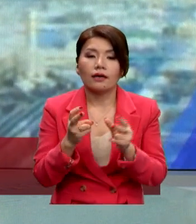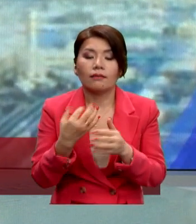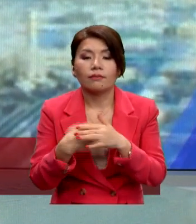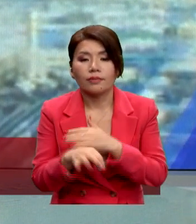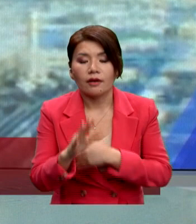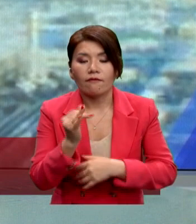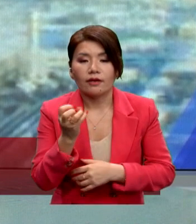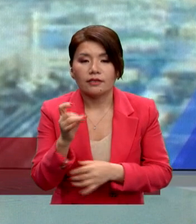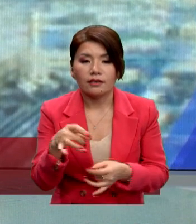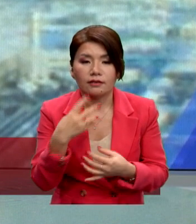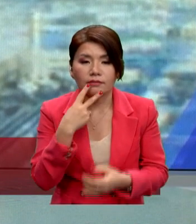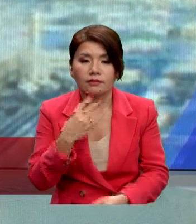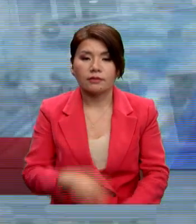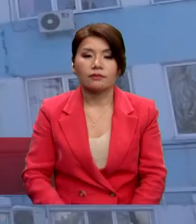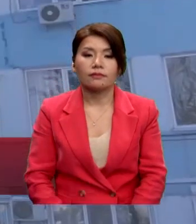прогнозами Фариза Булатбек.